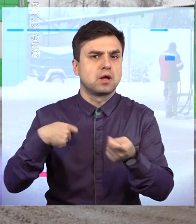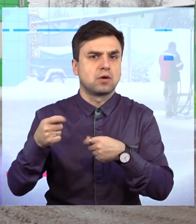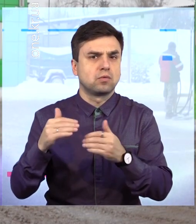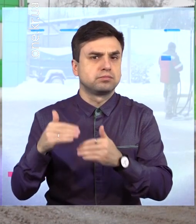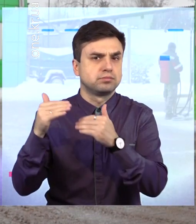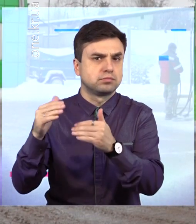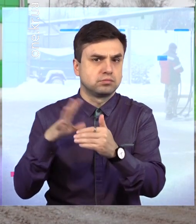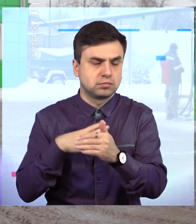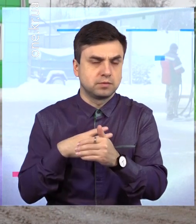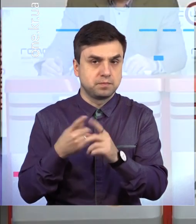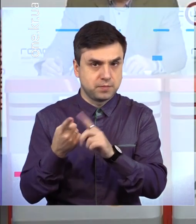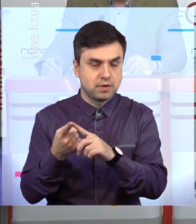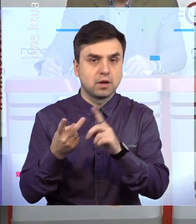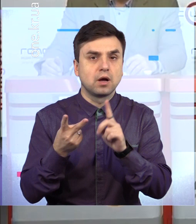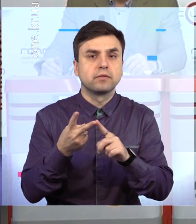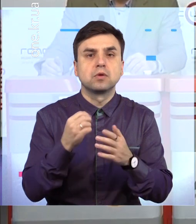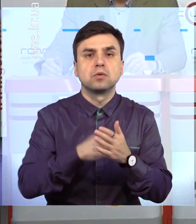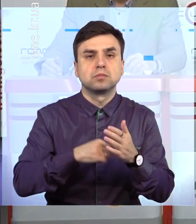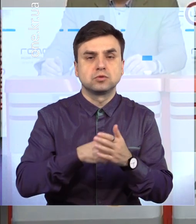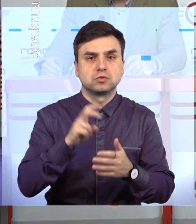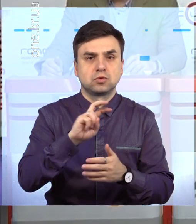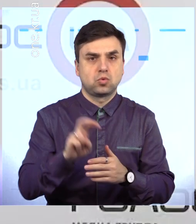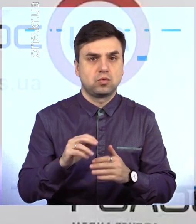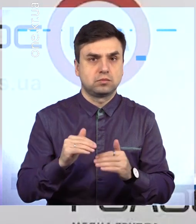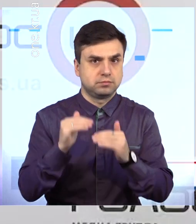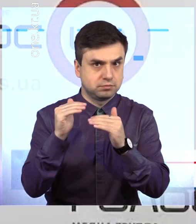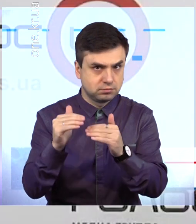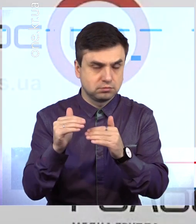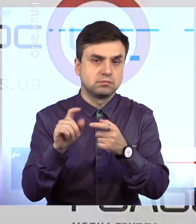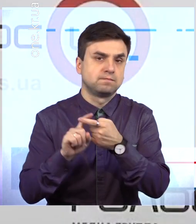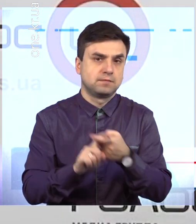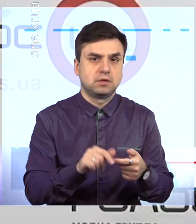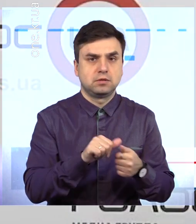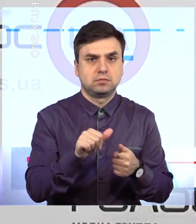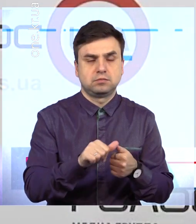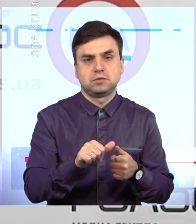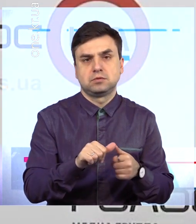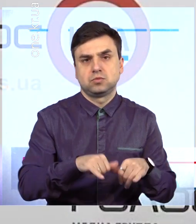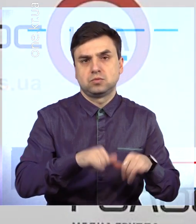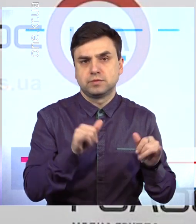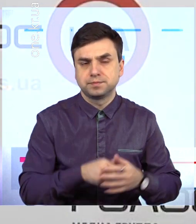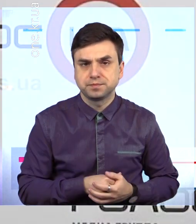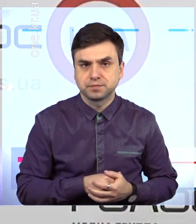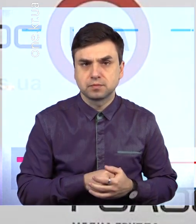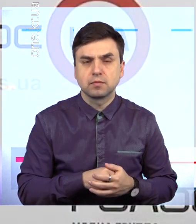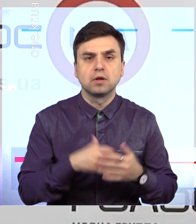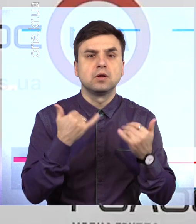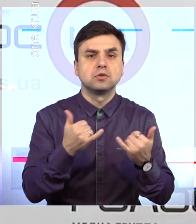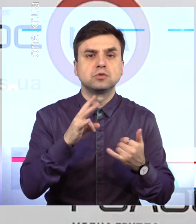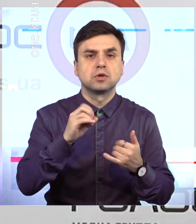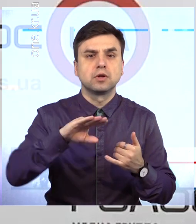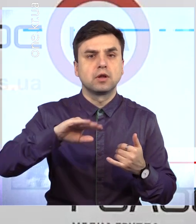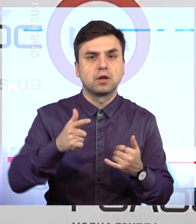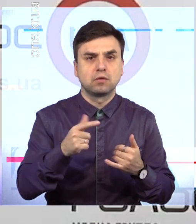здорожчання іноземної валюти. Почему нефть так дорожает? Это связано именно больше с геополитическими причинами и